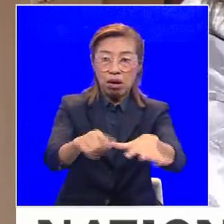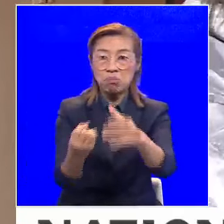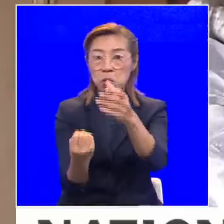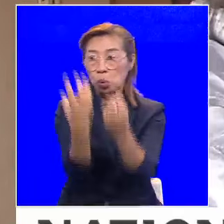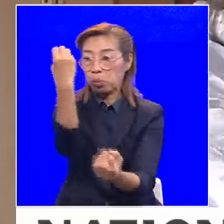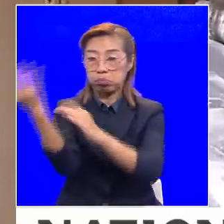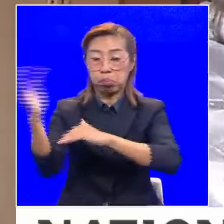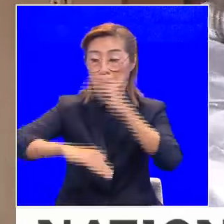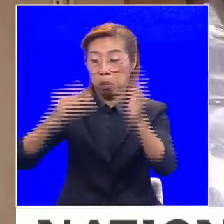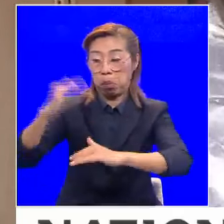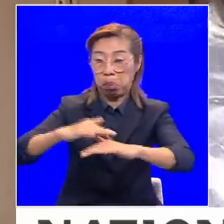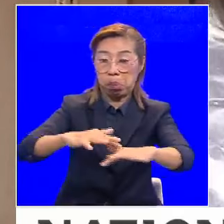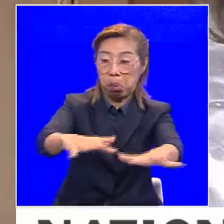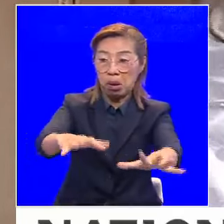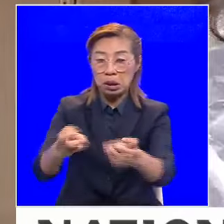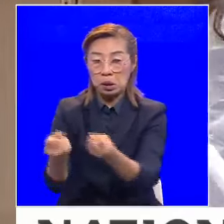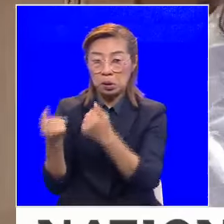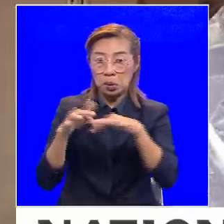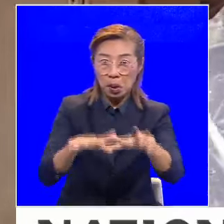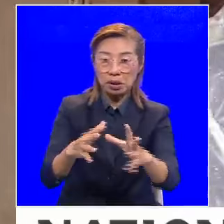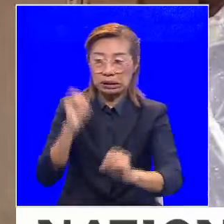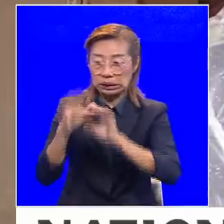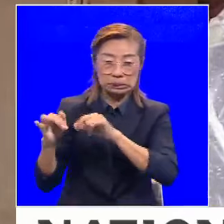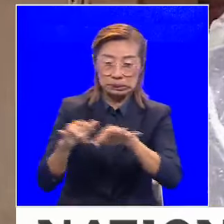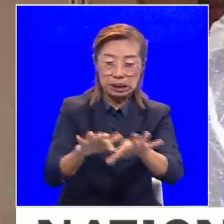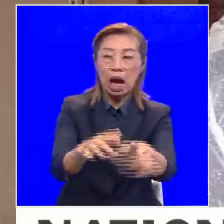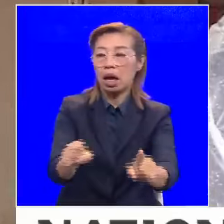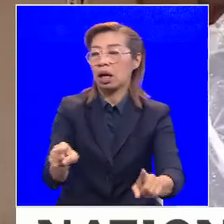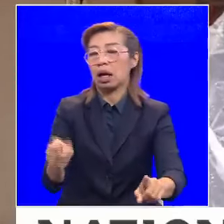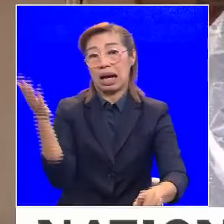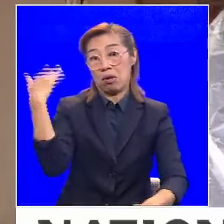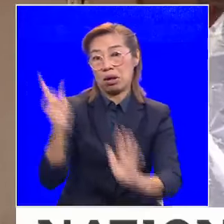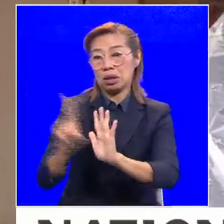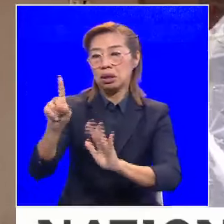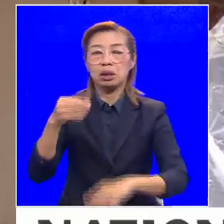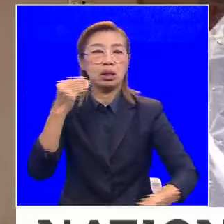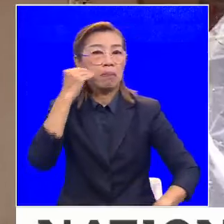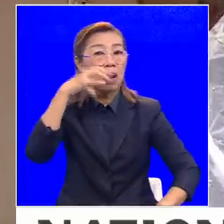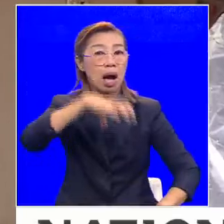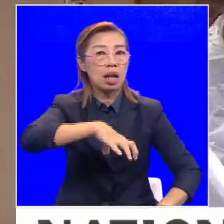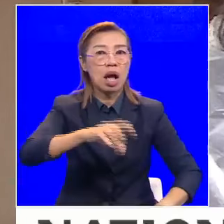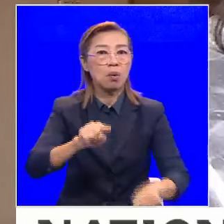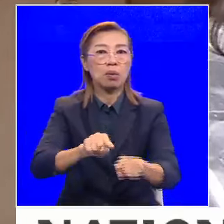ดินโคลนอะไรมาเต็มหมดอันนี้บ้านเราเนี่ยเป็นบ้านของเมืองหน้าด่านก็ว่า